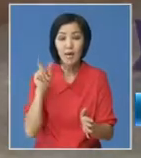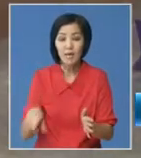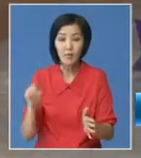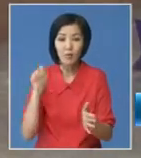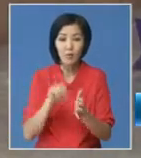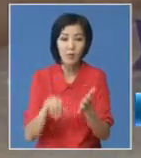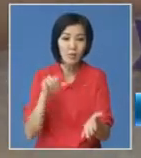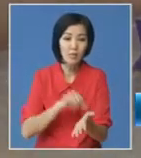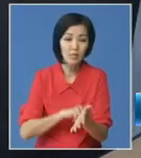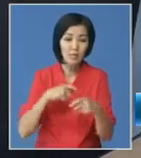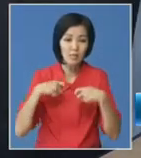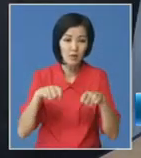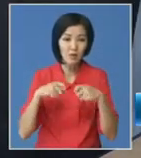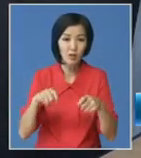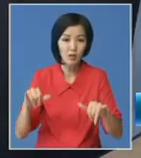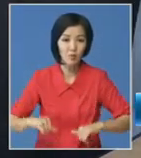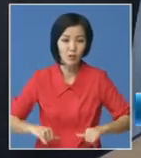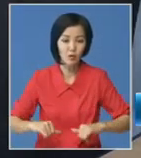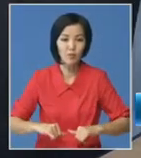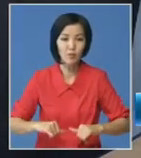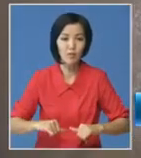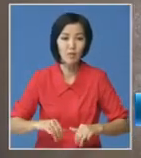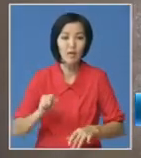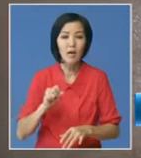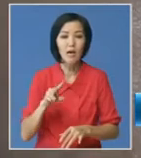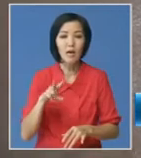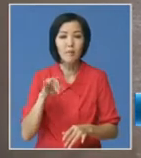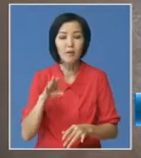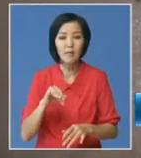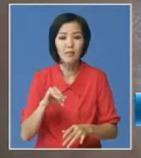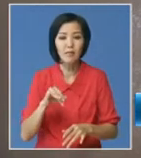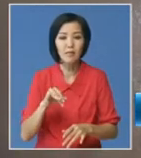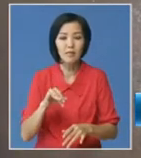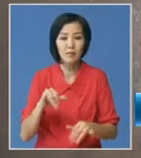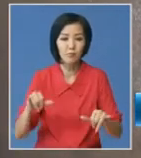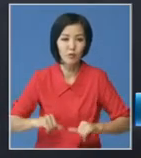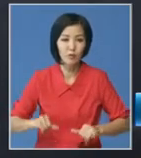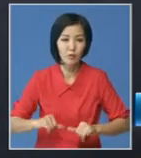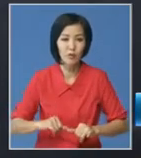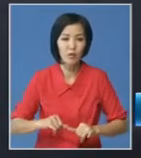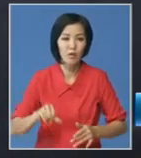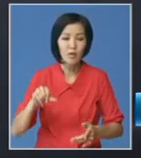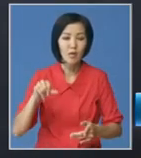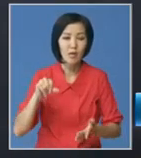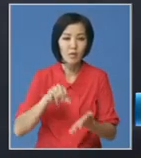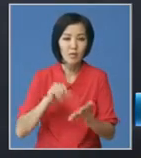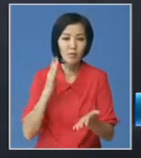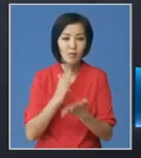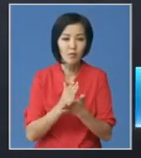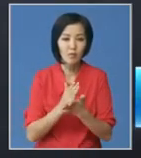есірткі саудасы және алаяқтықпен айналысқан. Ақмарал сол соңғысына қатысы бар болған үшін сотталған. Жұмыстан